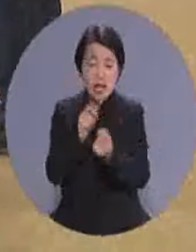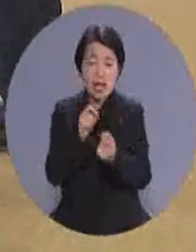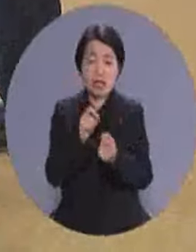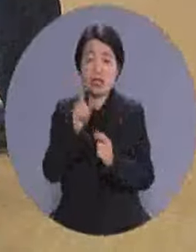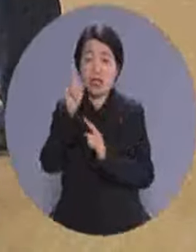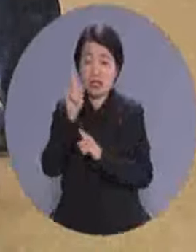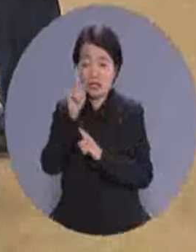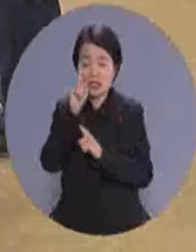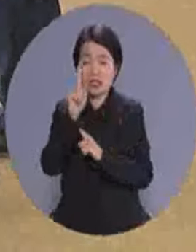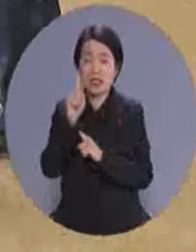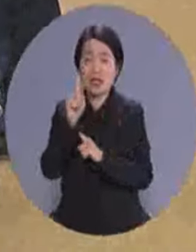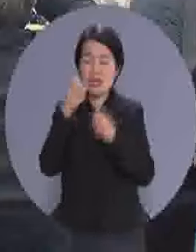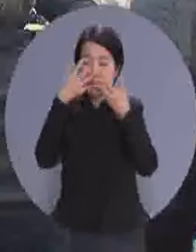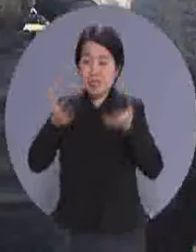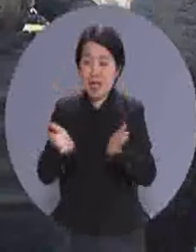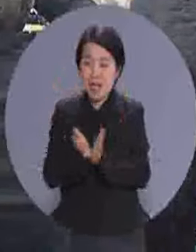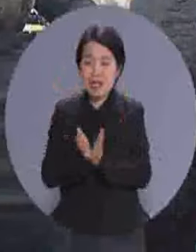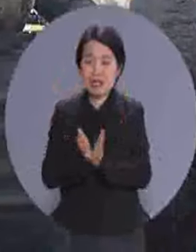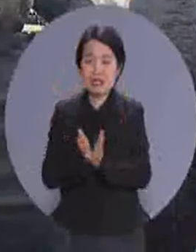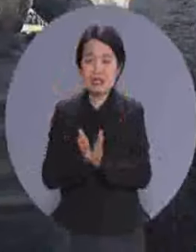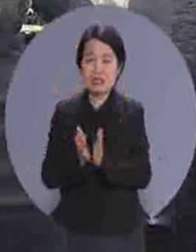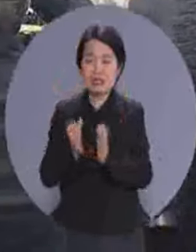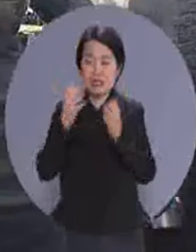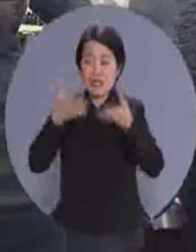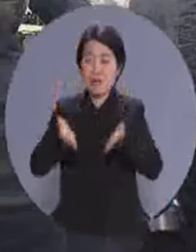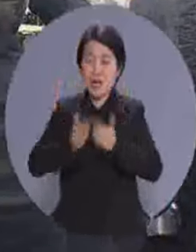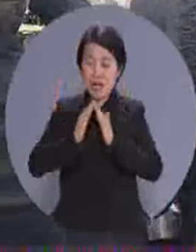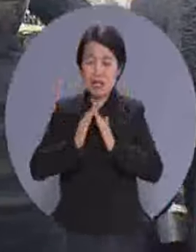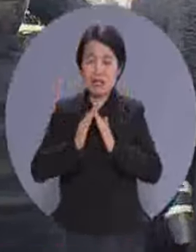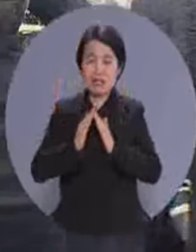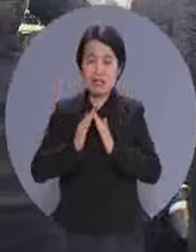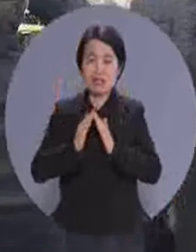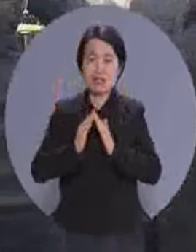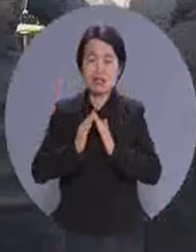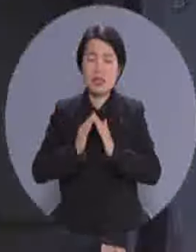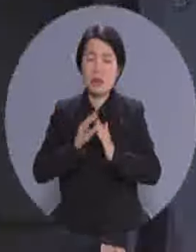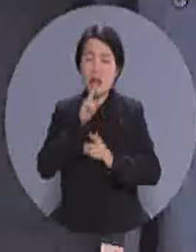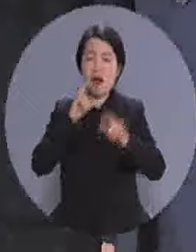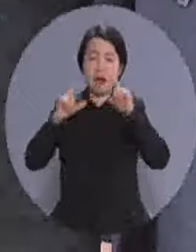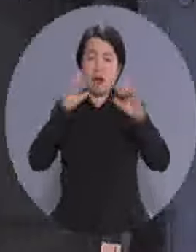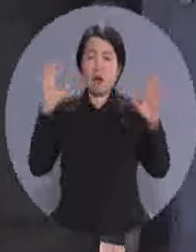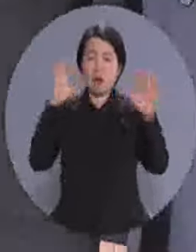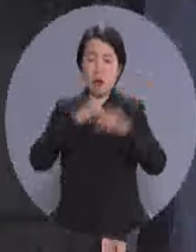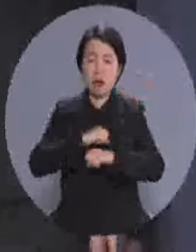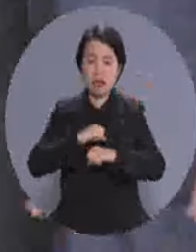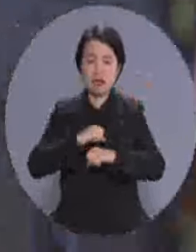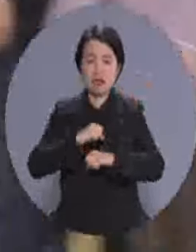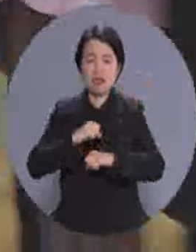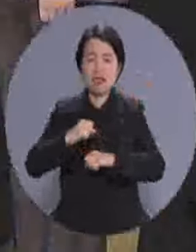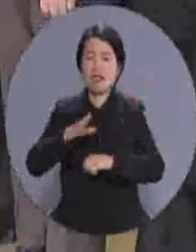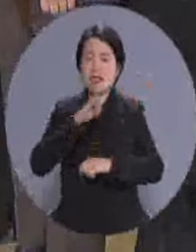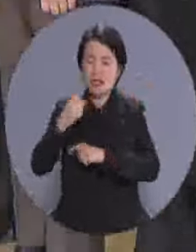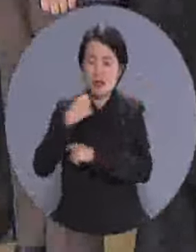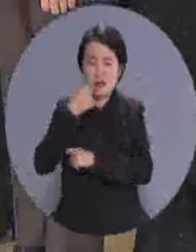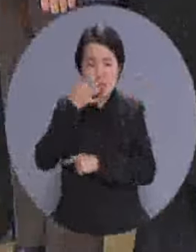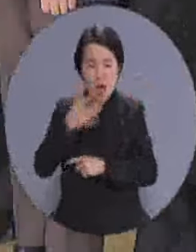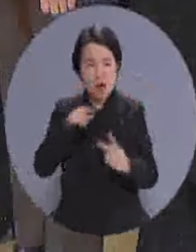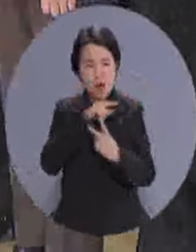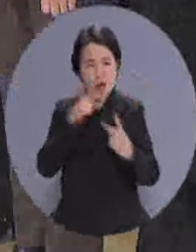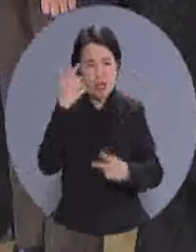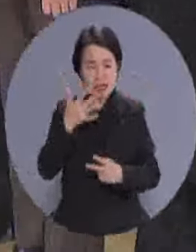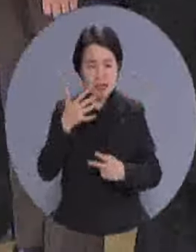이낙연 신당이 찻잔 속 태풍에 그칠지 아니면 돌풍으로 부상할지 정치적 세법이 한층 더